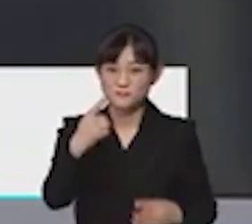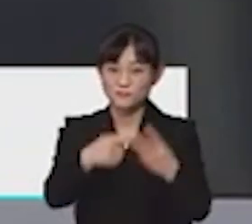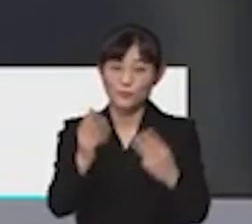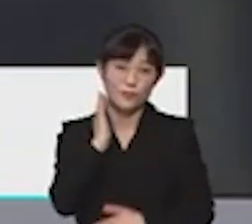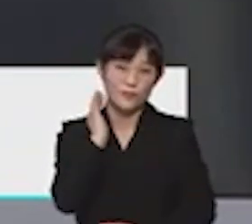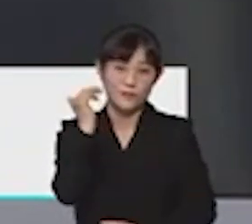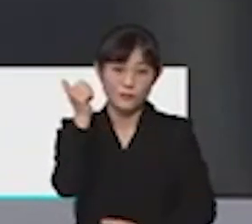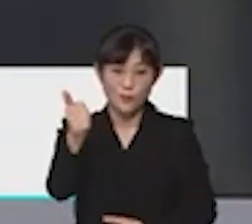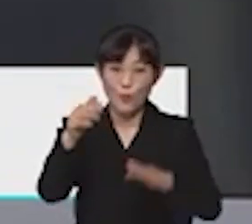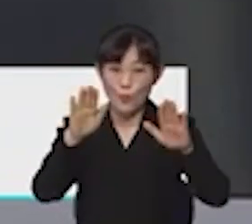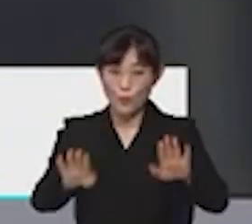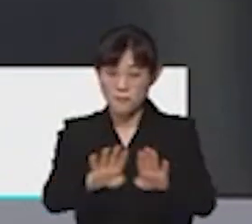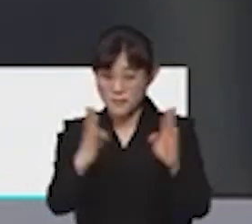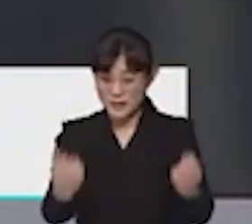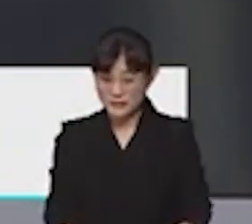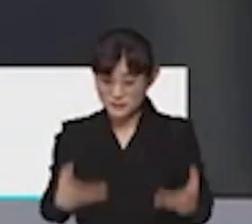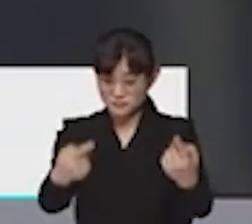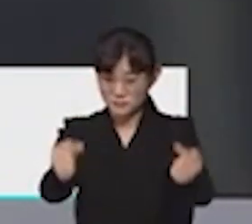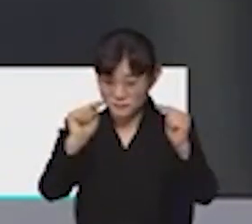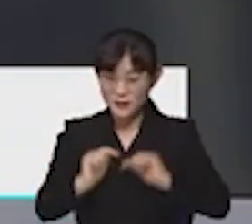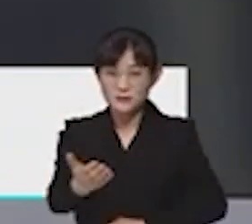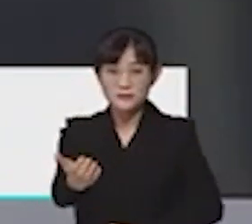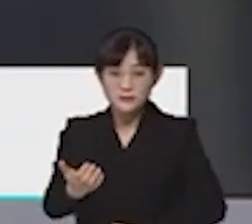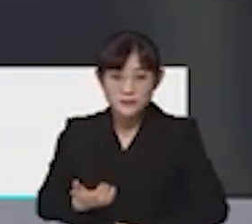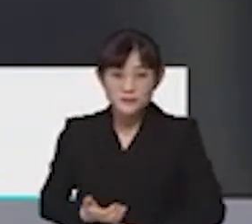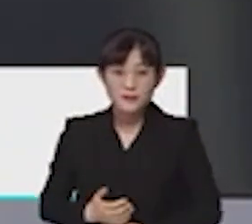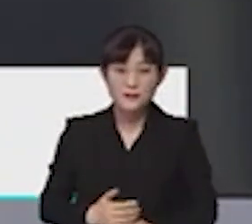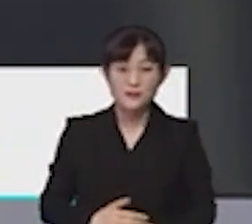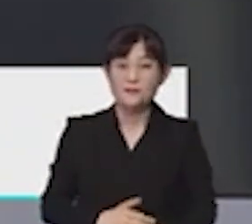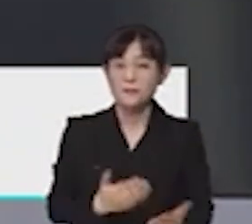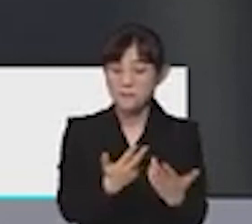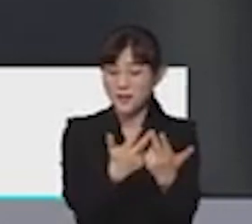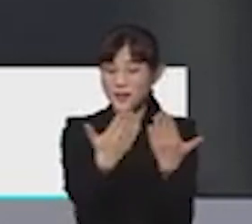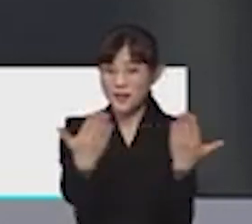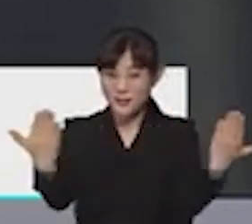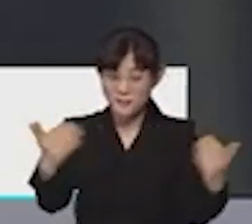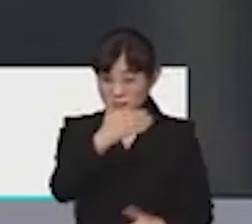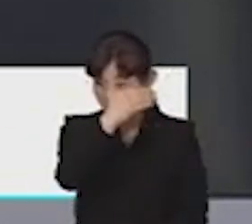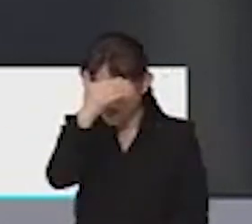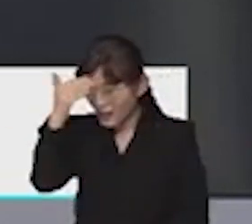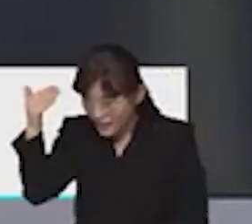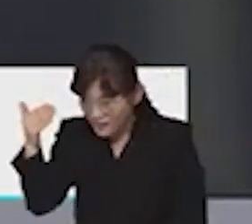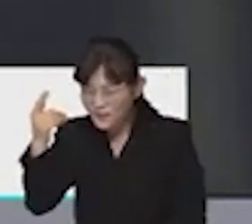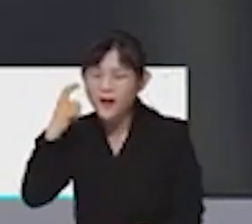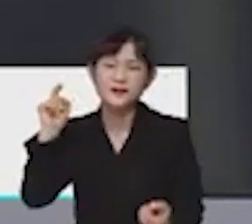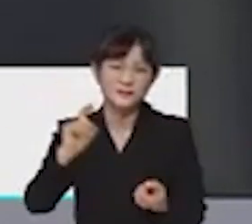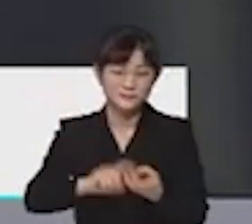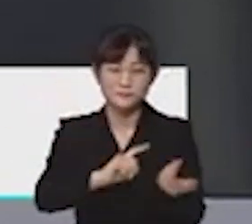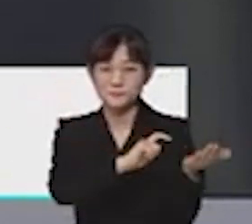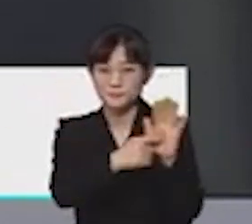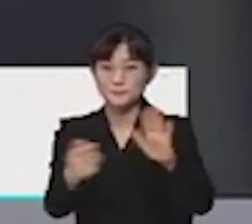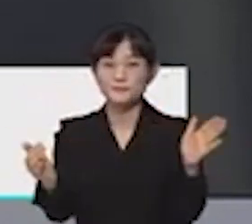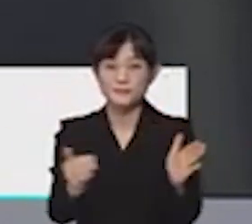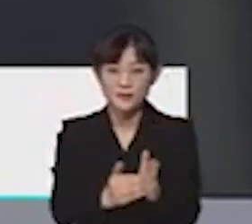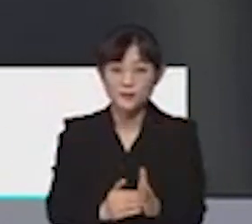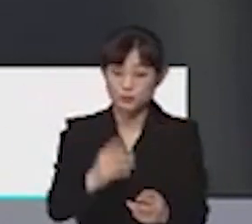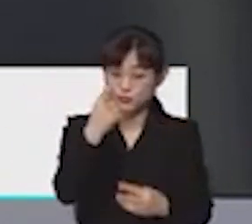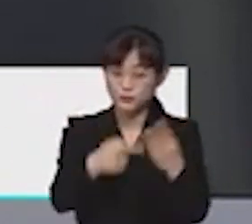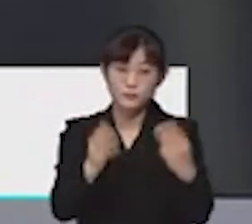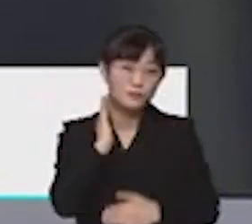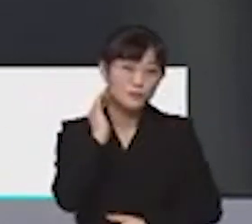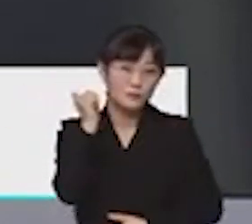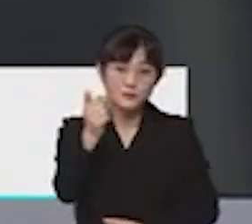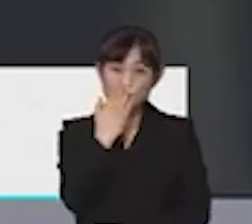윤석열 대통령은 오늘 개막식 참석에 앞서 정원 박람회장을 직접 둘러보며 큰 관심을 나타냈습니다. 윤